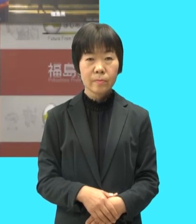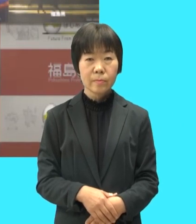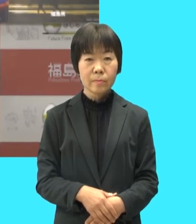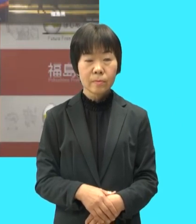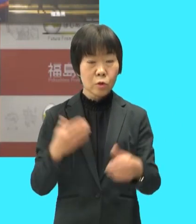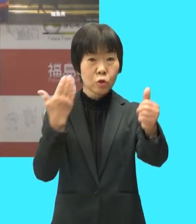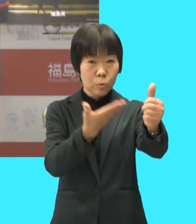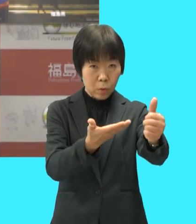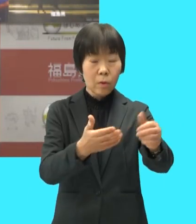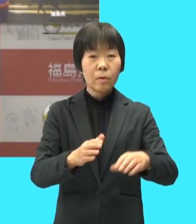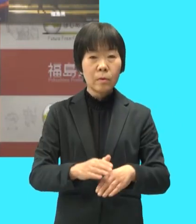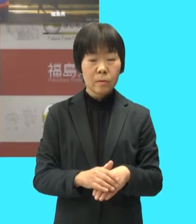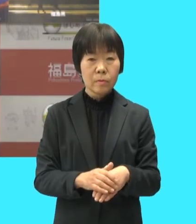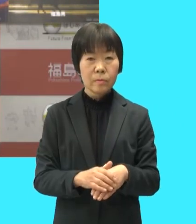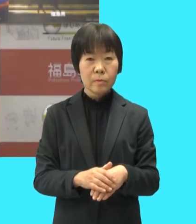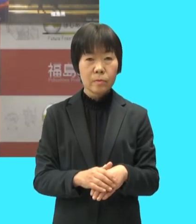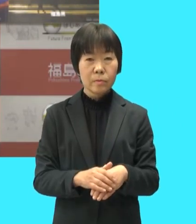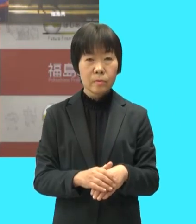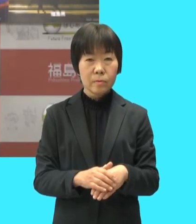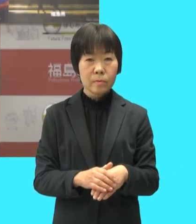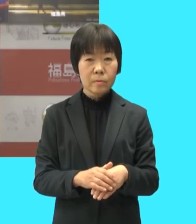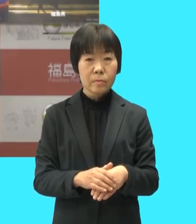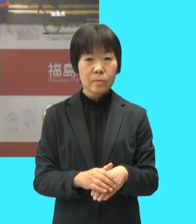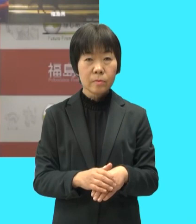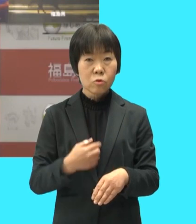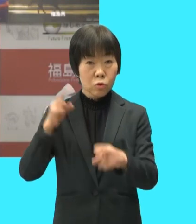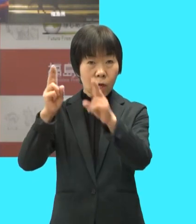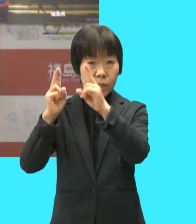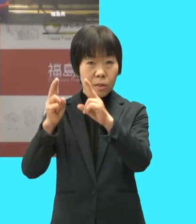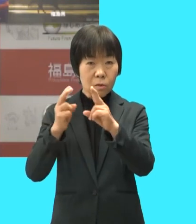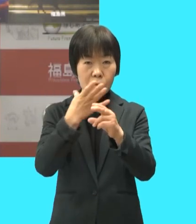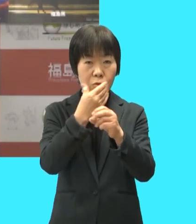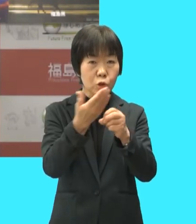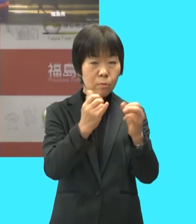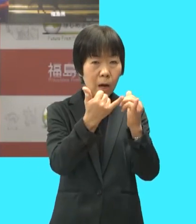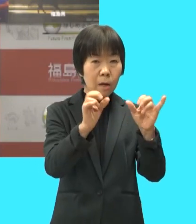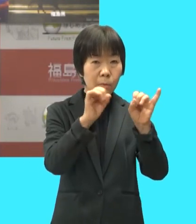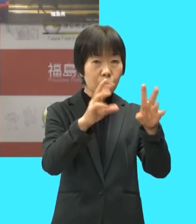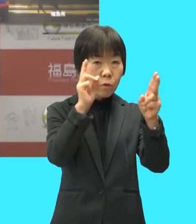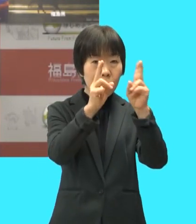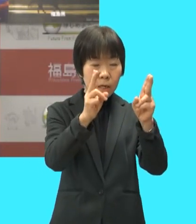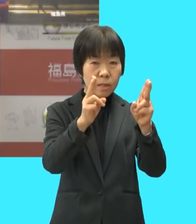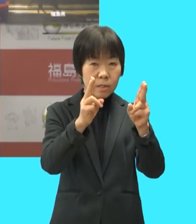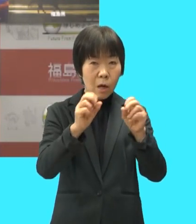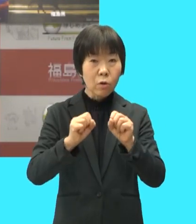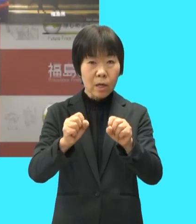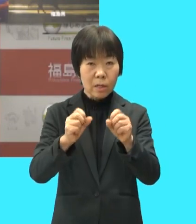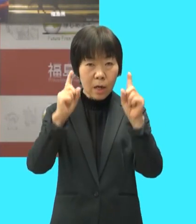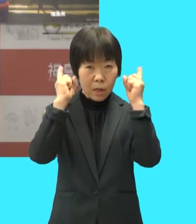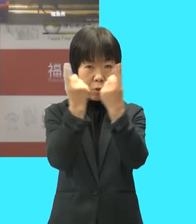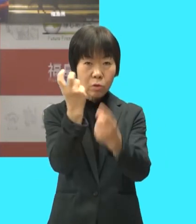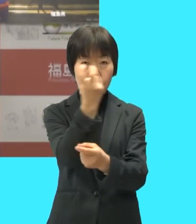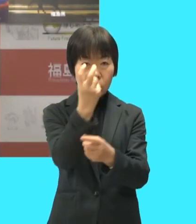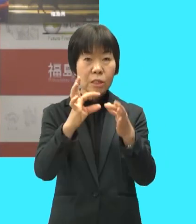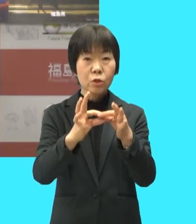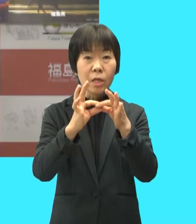福島テレビの遠藤です。おはようございます。 おはようございます。 と弊社と、福島民放社さんで共同で行った世論調査についてお伺い